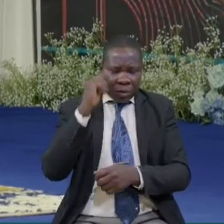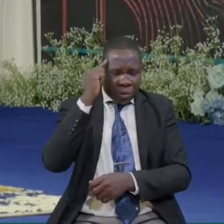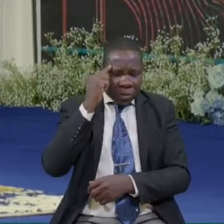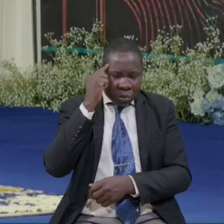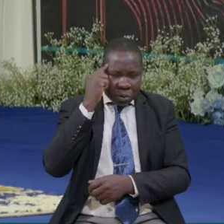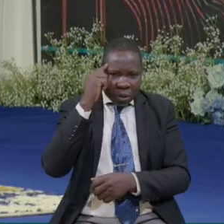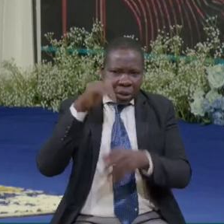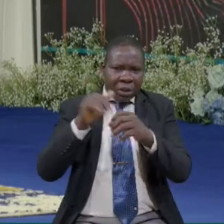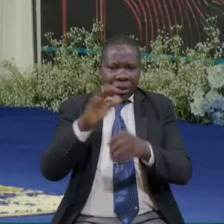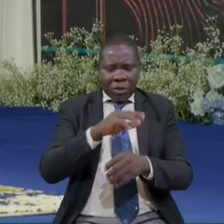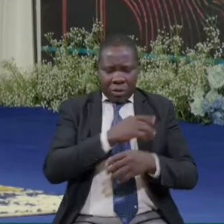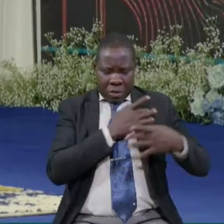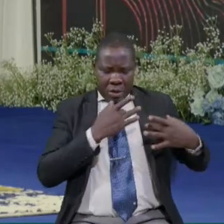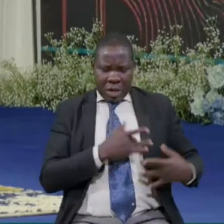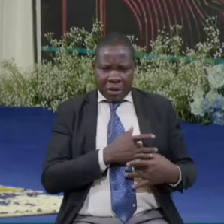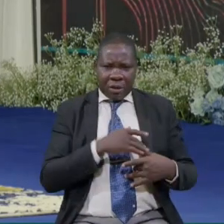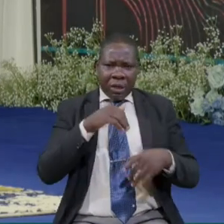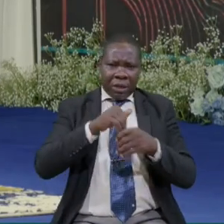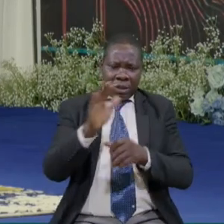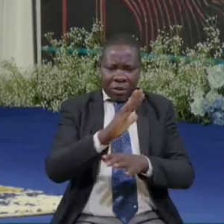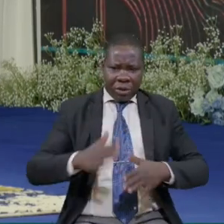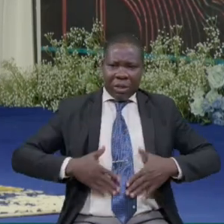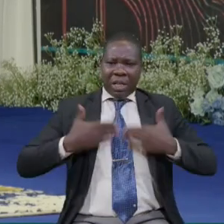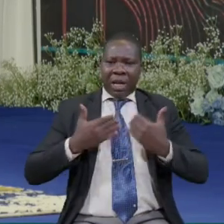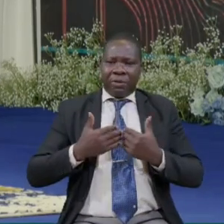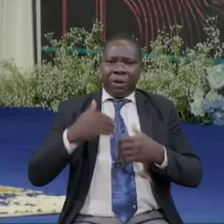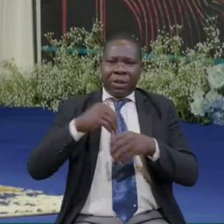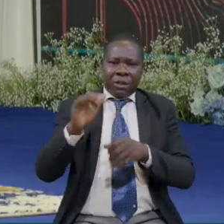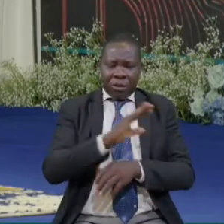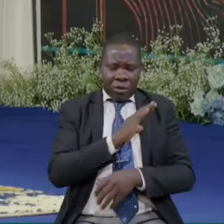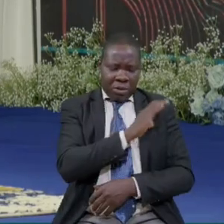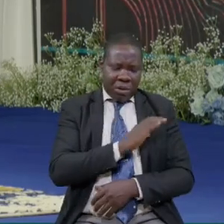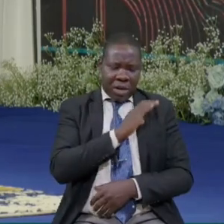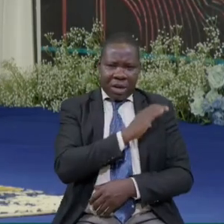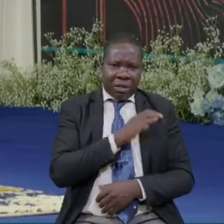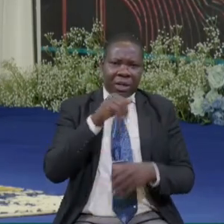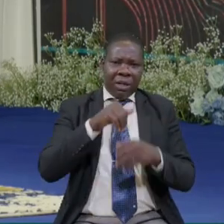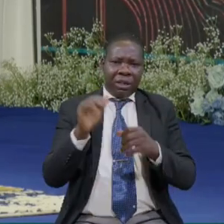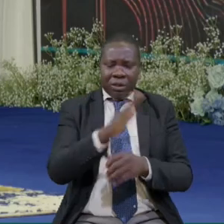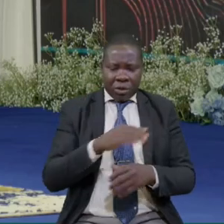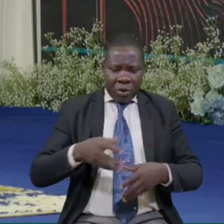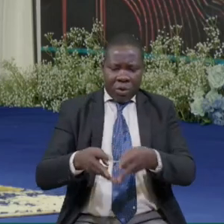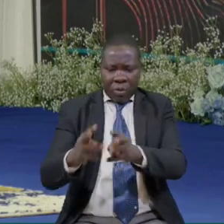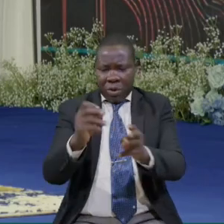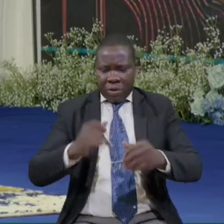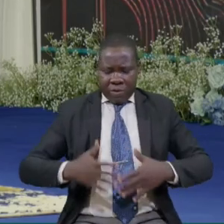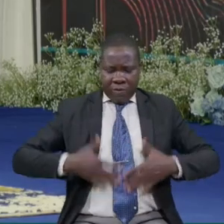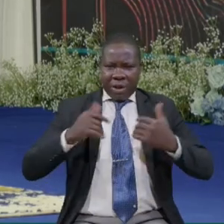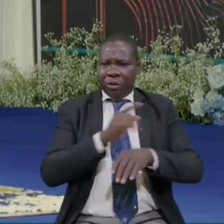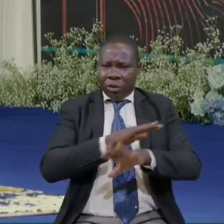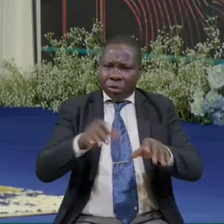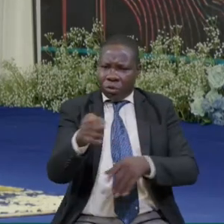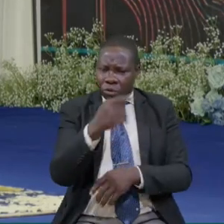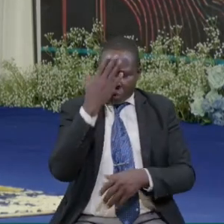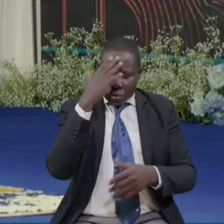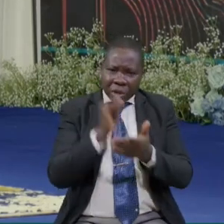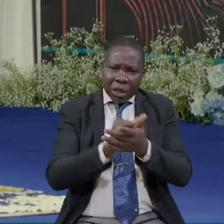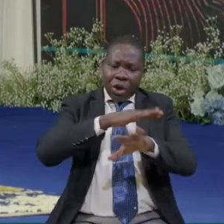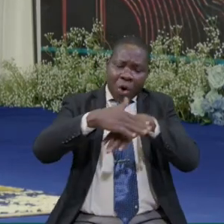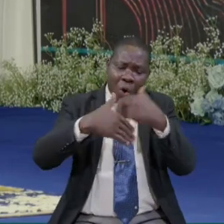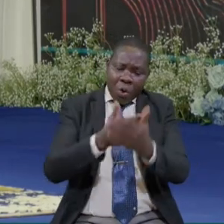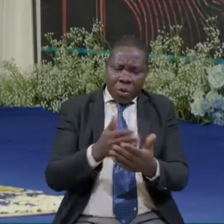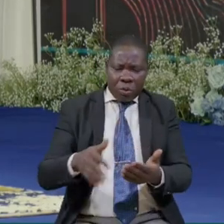personnelle, la justice de votre cœur, vos pensées, vos caractères, vos styles de vie. Est-ce que vous